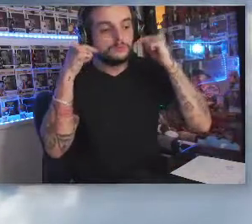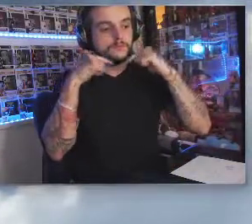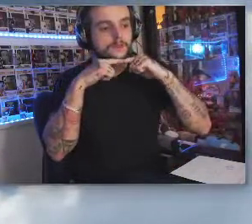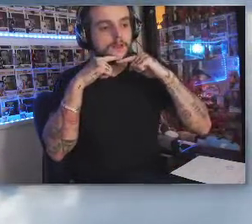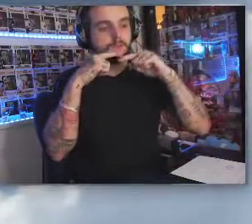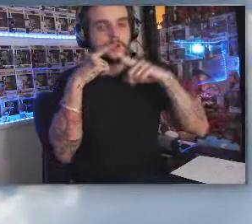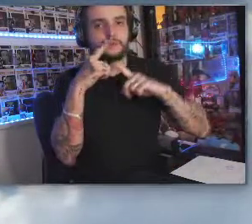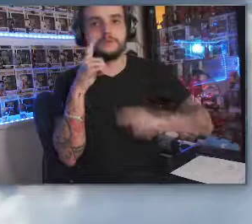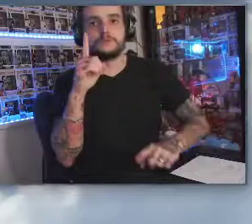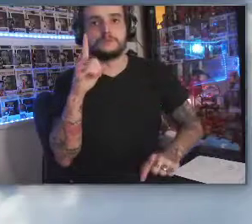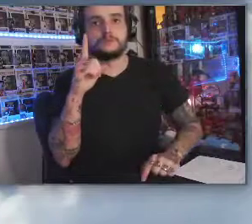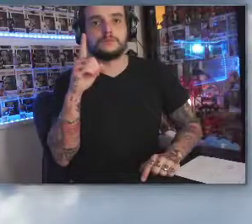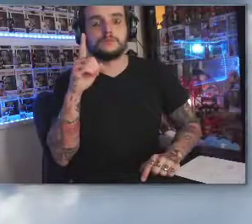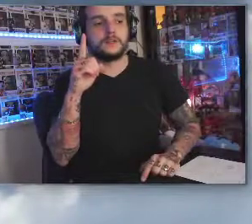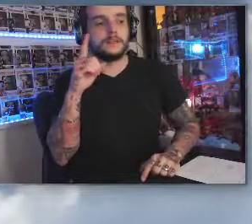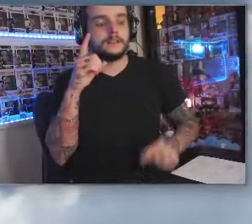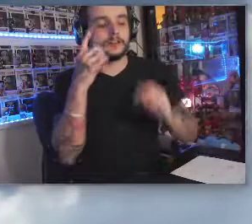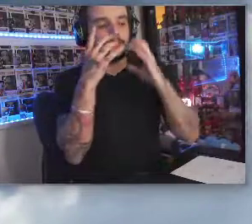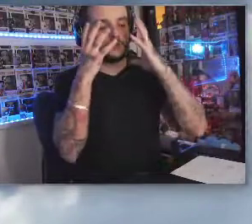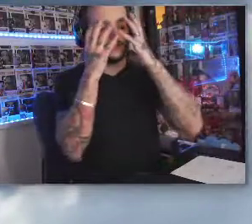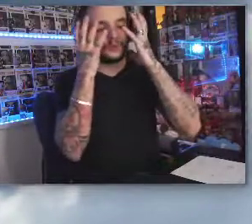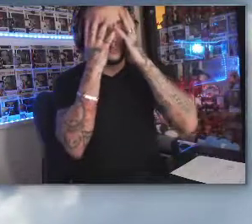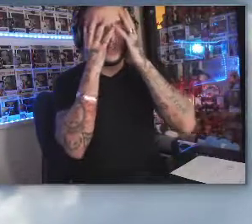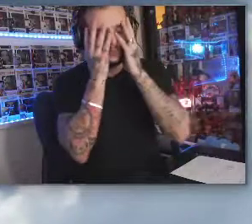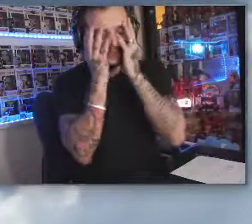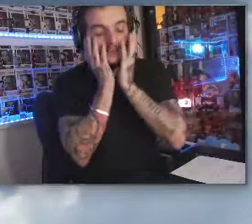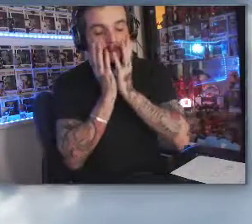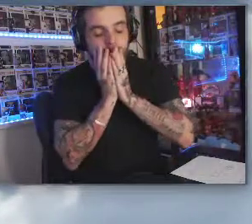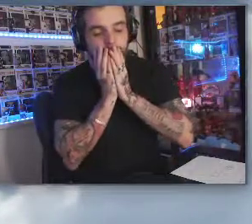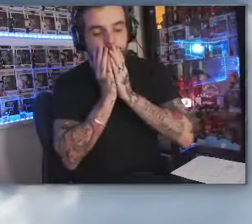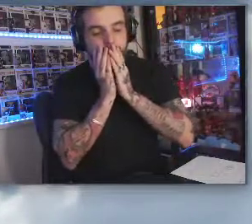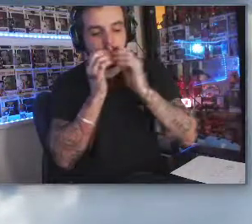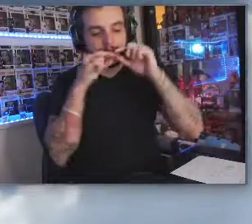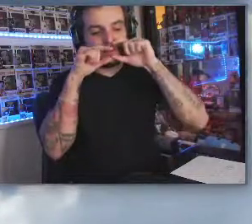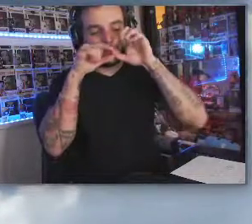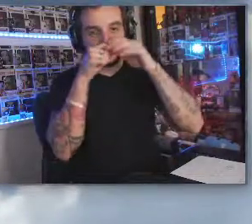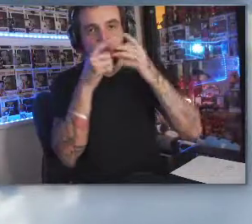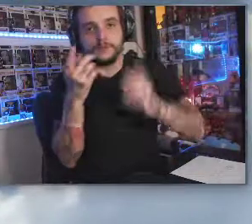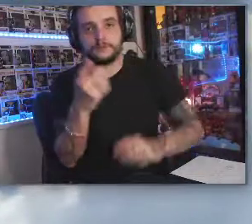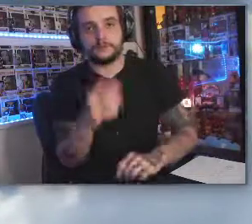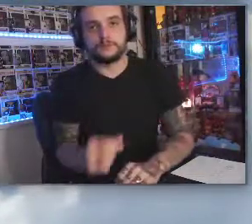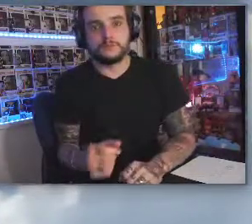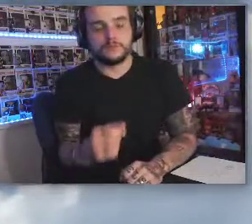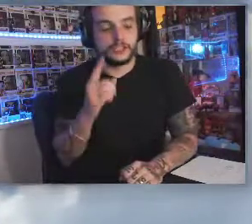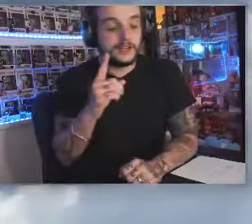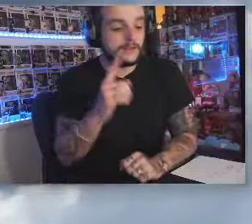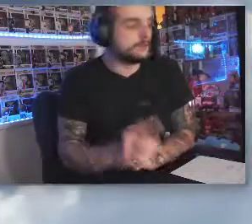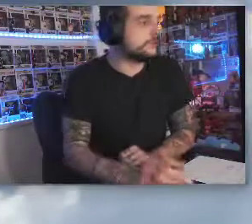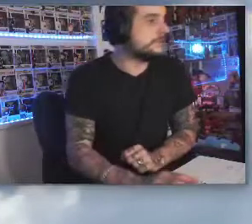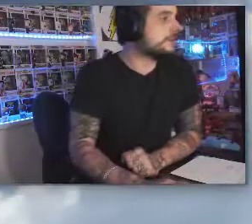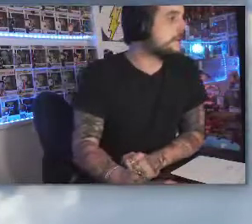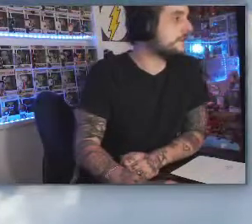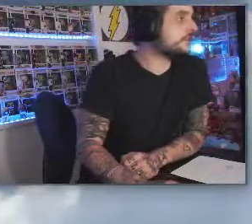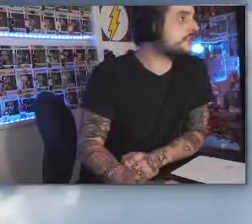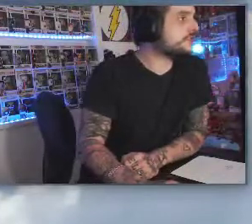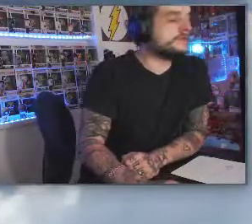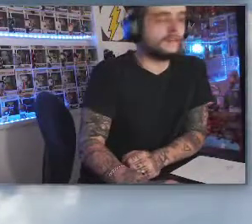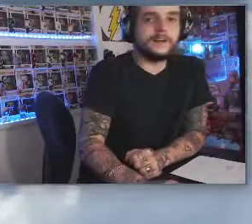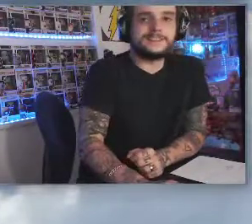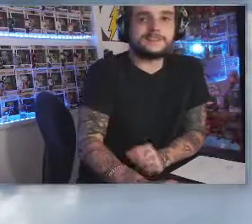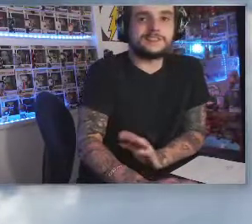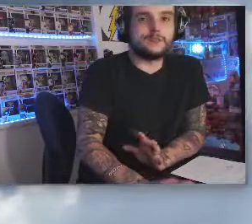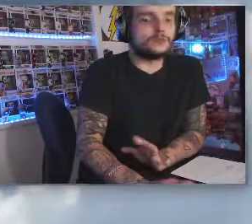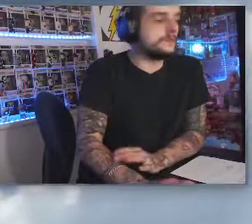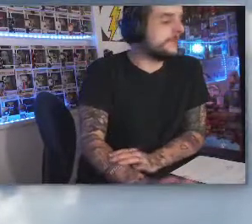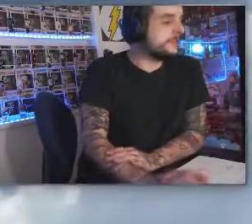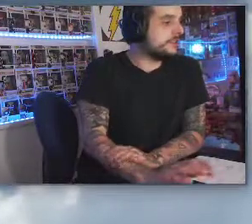trou pour la flûte. C'est-à-dire qu'en fait, le masque couvrait tout ça, mais il y avait un trou pour la flûte. Et je l'ai, la photo. Faudrait que je la retrouve. Elle